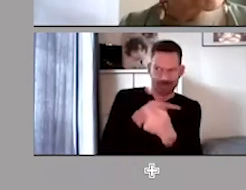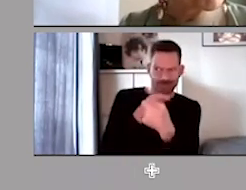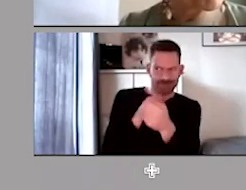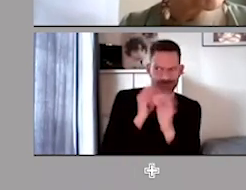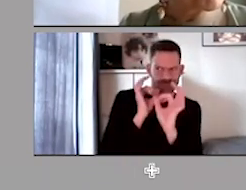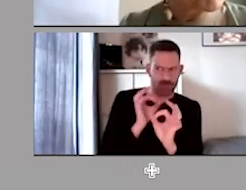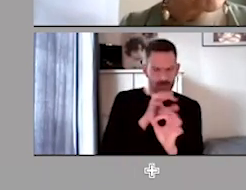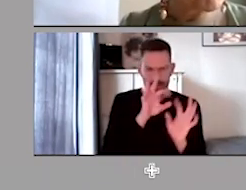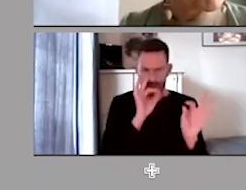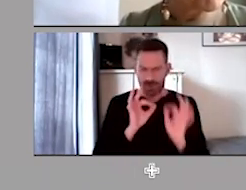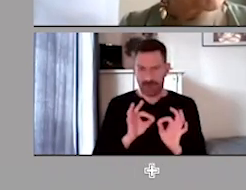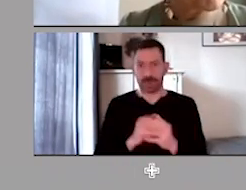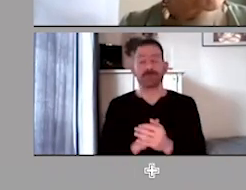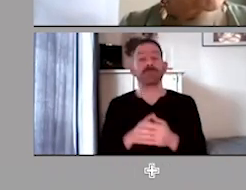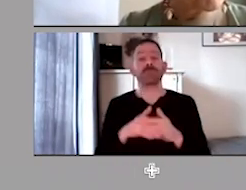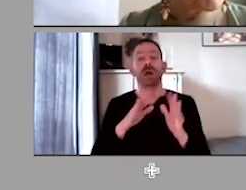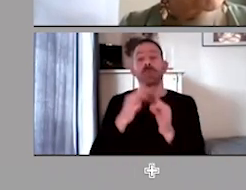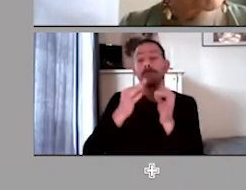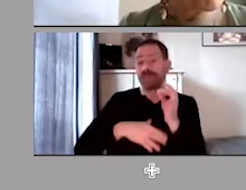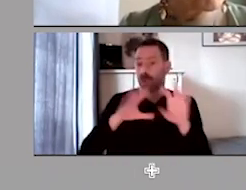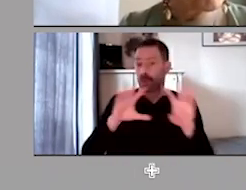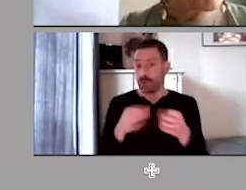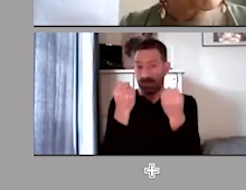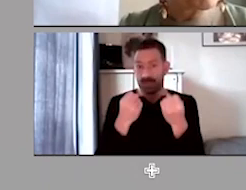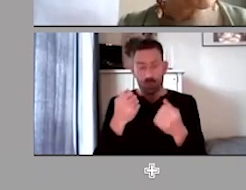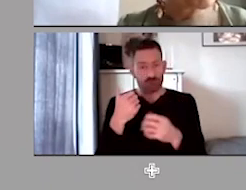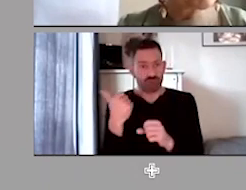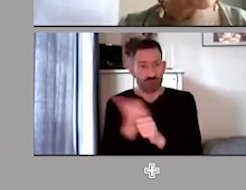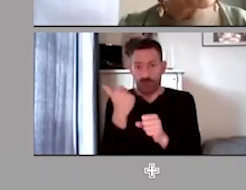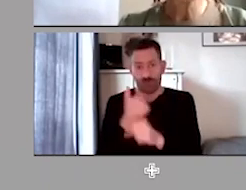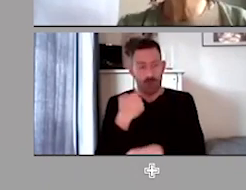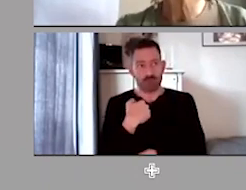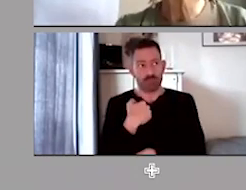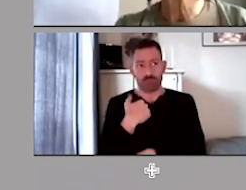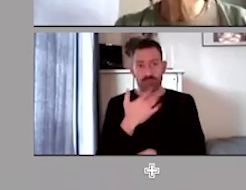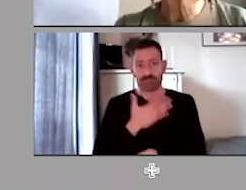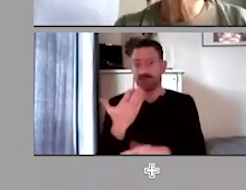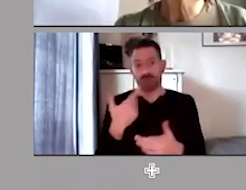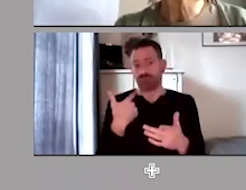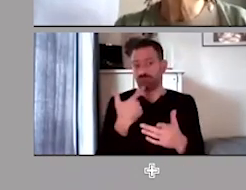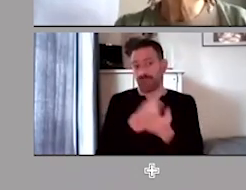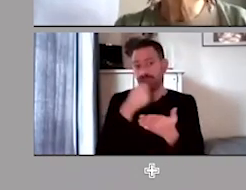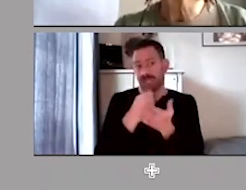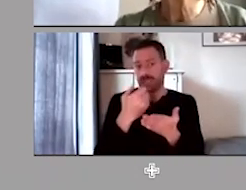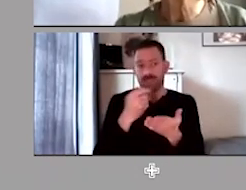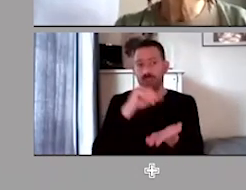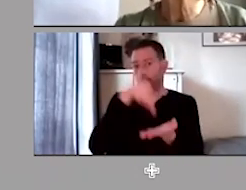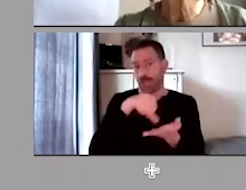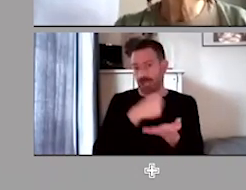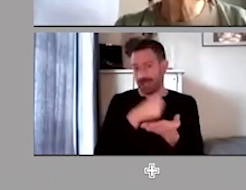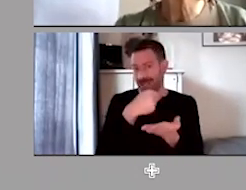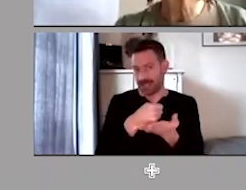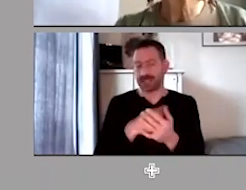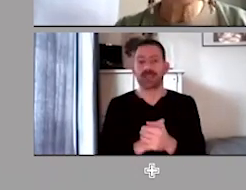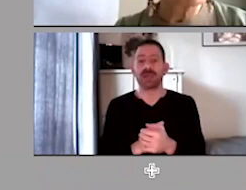toute façon, à chaque bilan de compétences, pour ma part, je ferai les tests de Central Test. Donc, ils font